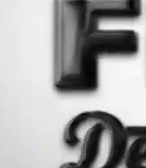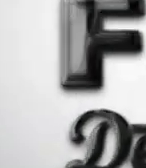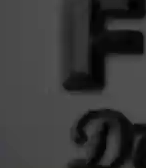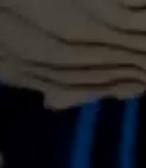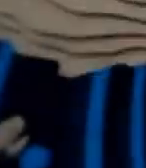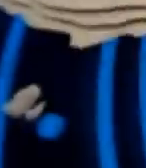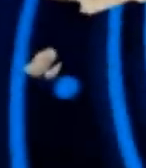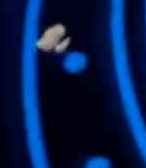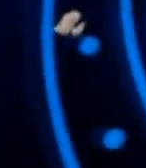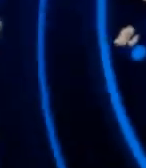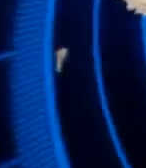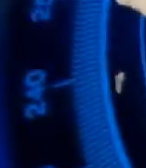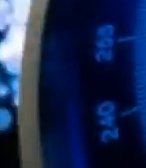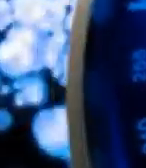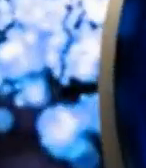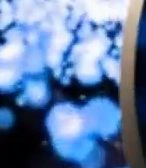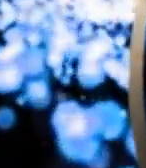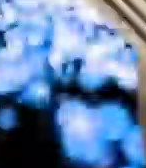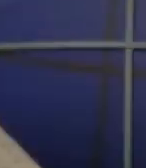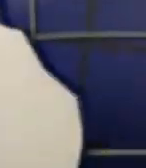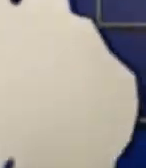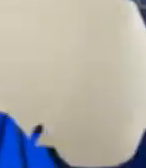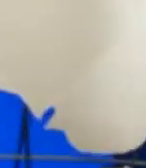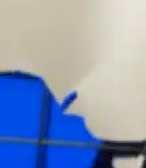देश की धड़कन.